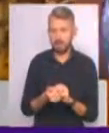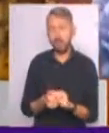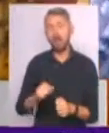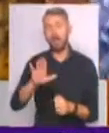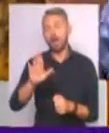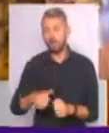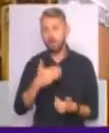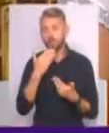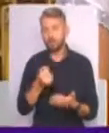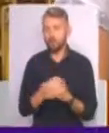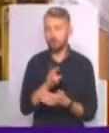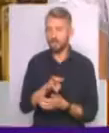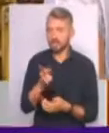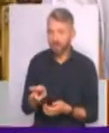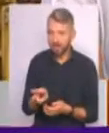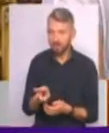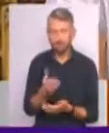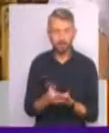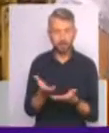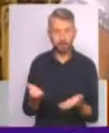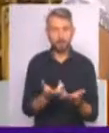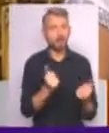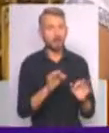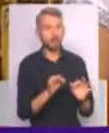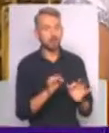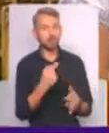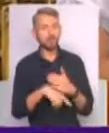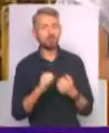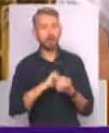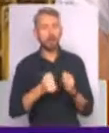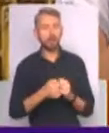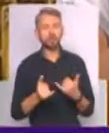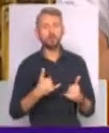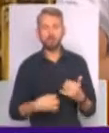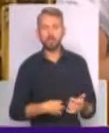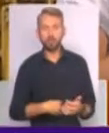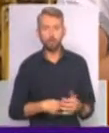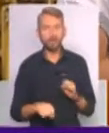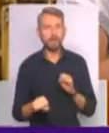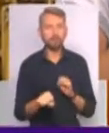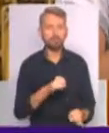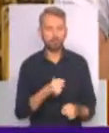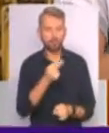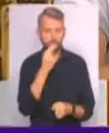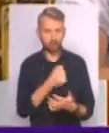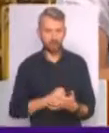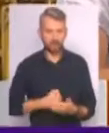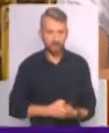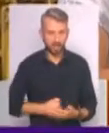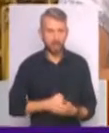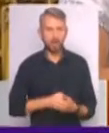потім звернутися до Марини Михайлівни, будь ласка. Звісно, тому що камні в жовчному пузирі нарушают пищеварение,